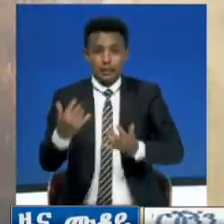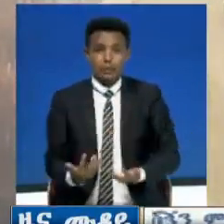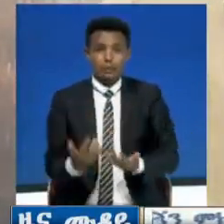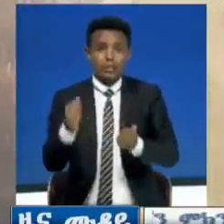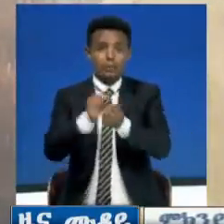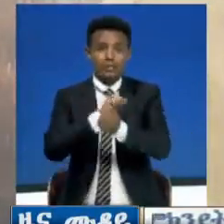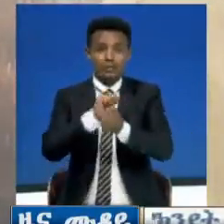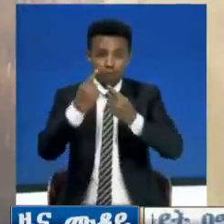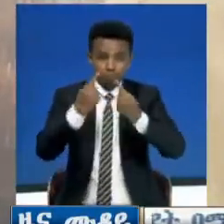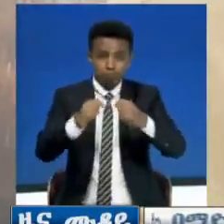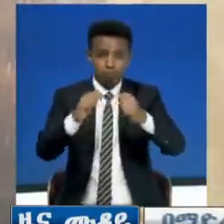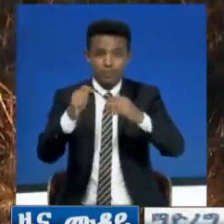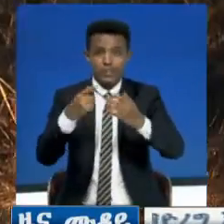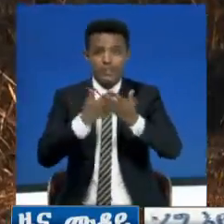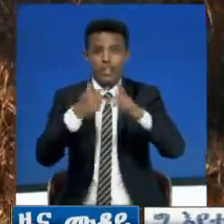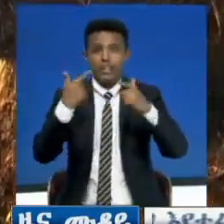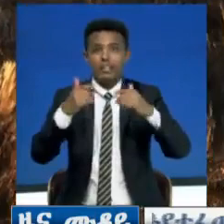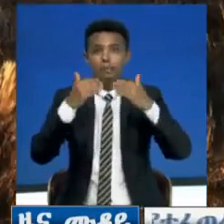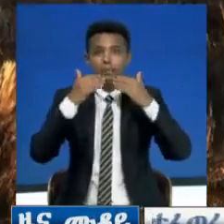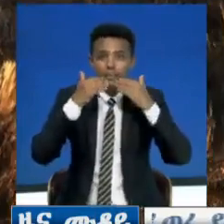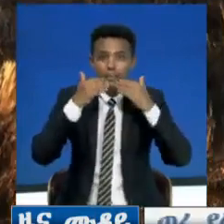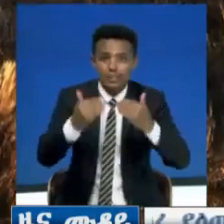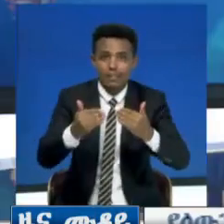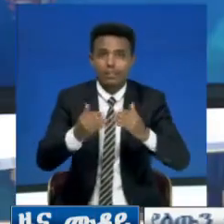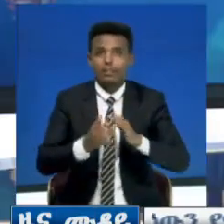እጅግ አመሰግናለሁ።